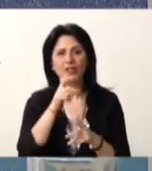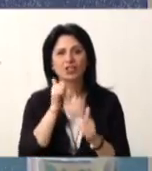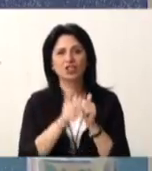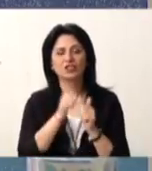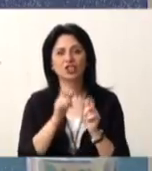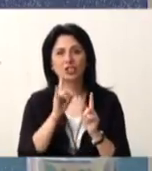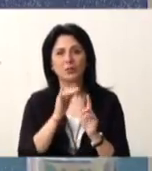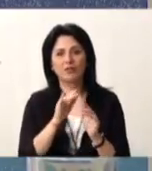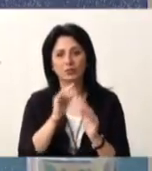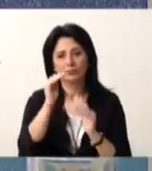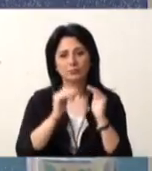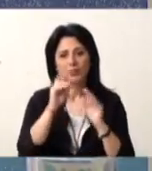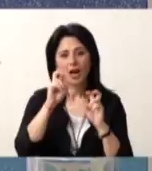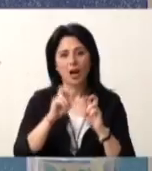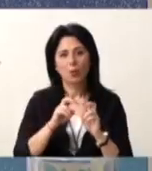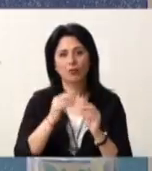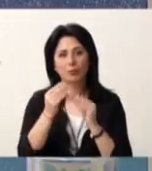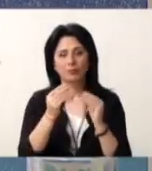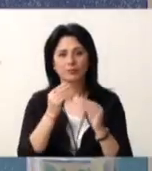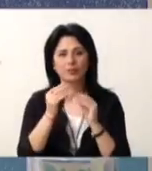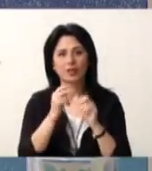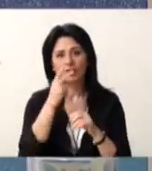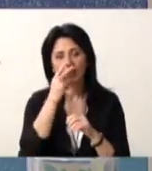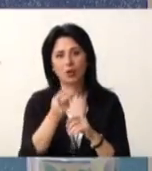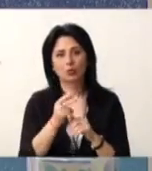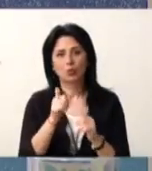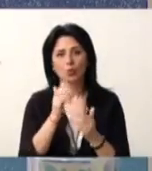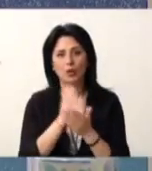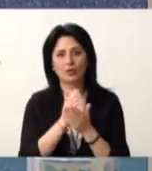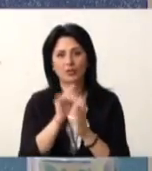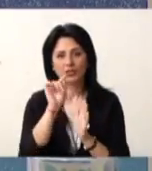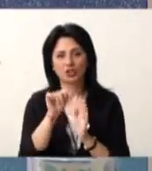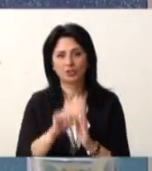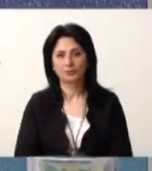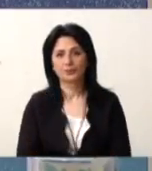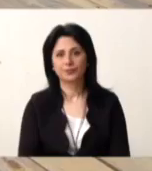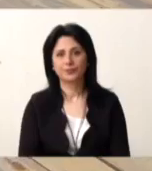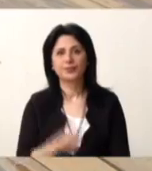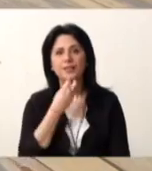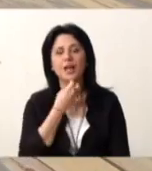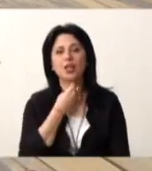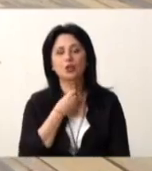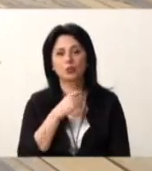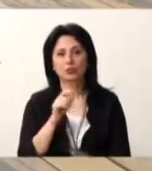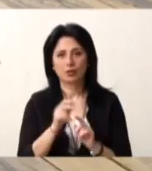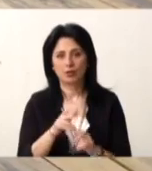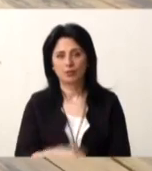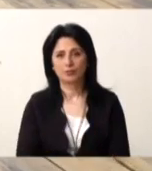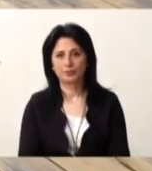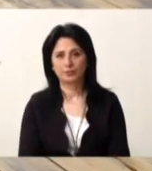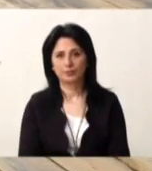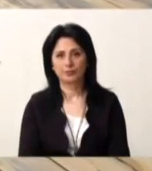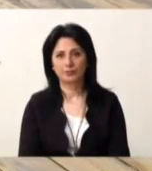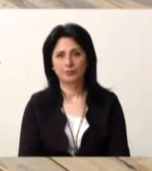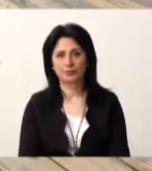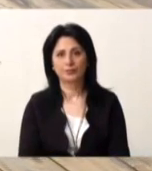გამოკვლევა იქ, კონტრასტი მიცენ პატარას და ნახონ როგორ არის იქ, რა თქმა უნდა, საყლაპავის ანატომიური. მე უნდა